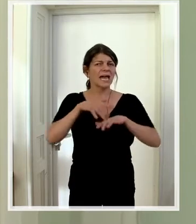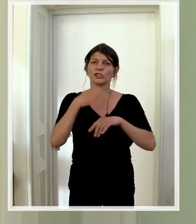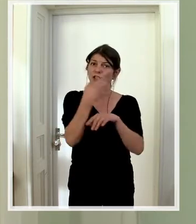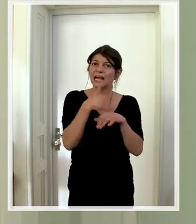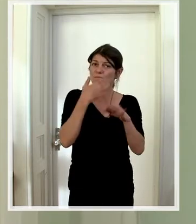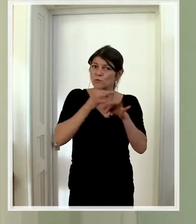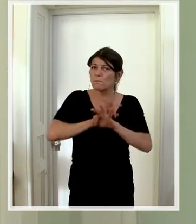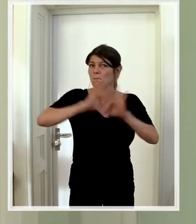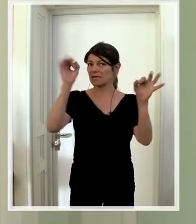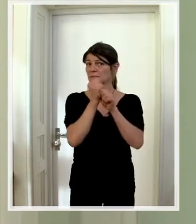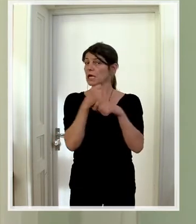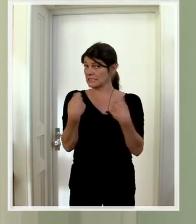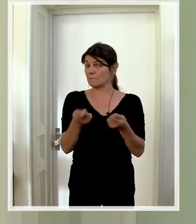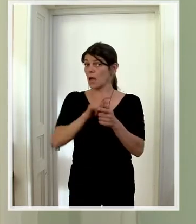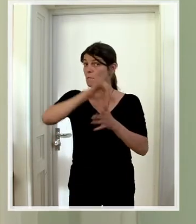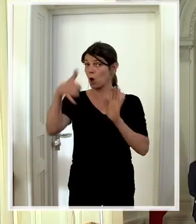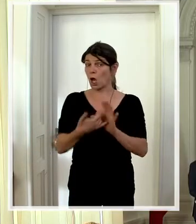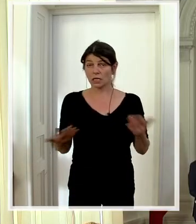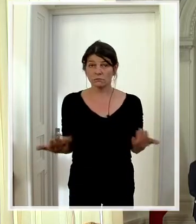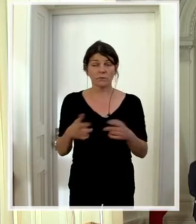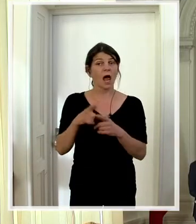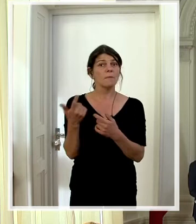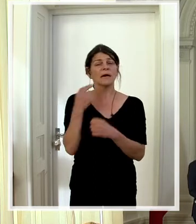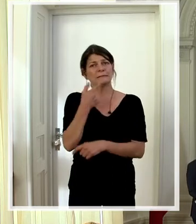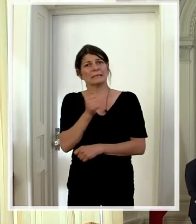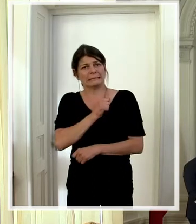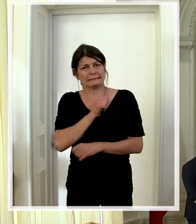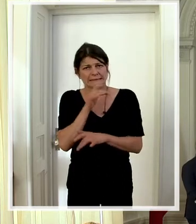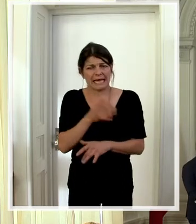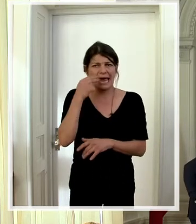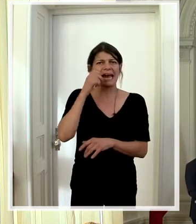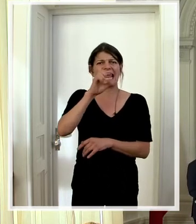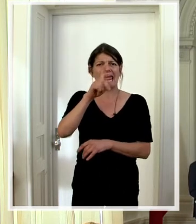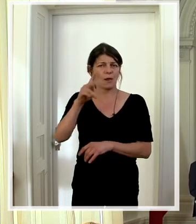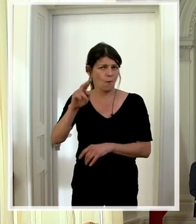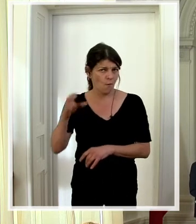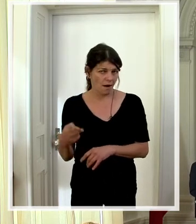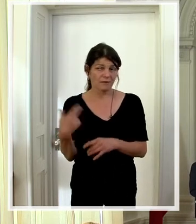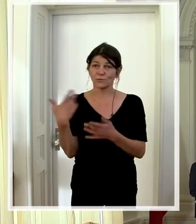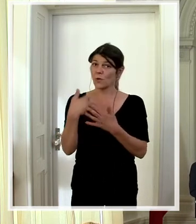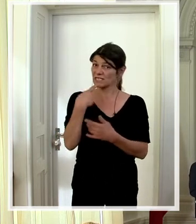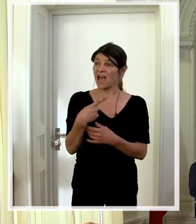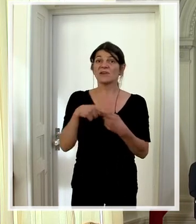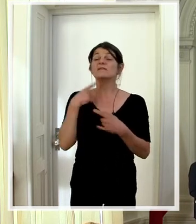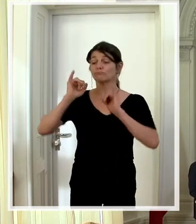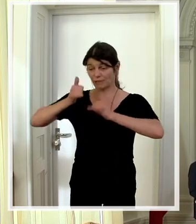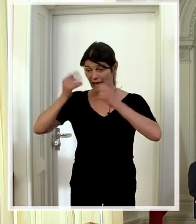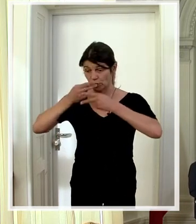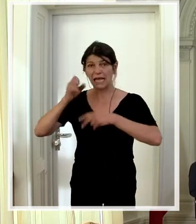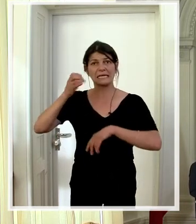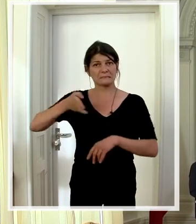optimiert. Und dort laufen auch Projekte. Aber die Befürchtung steht im Raum, Herbert Dilkoch, das hast du mehrmals gesehen. Wenn man ja sieht zur S-Bahn,